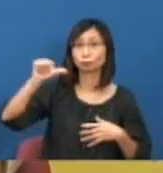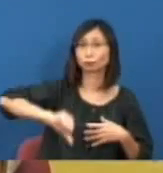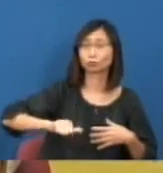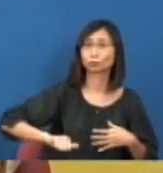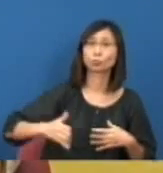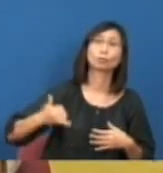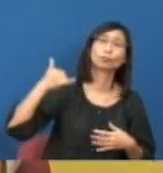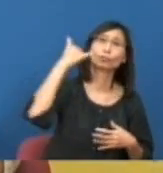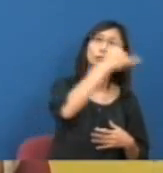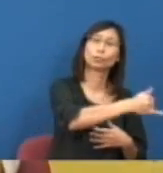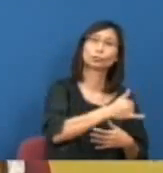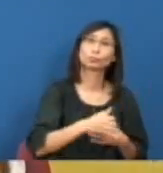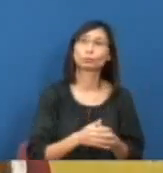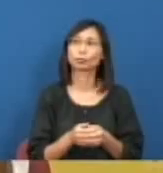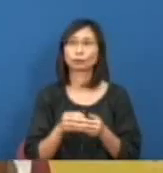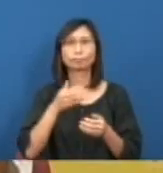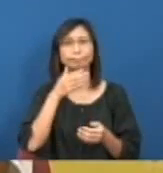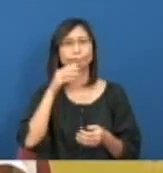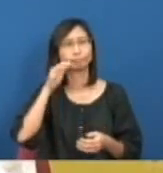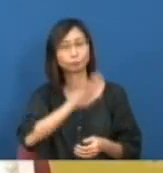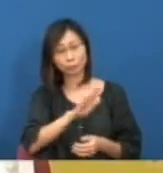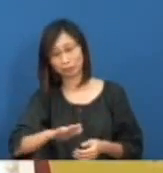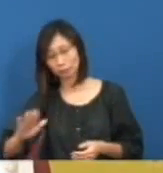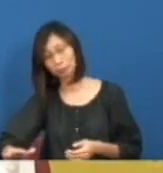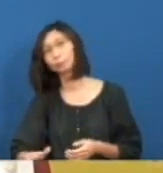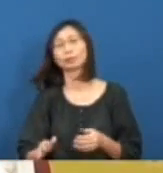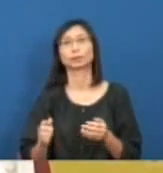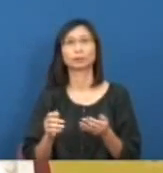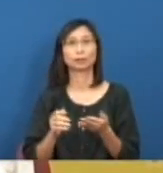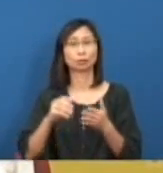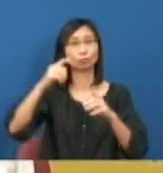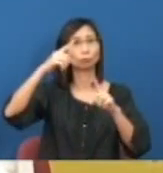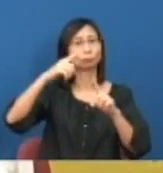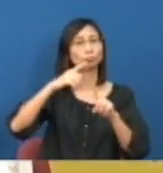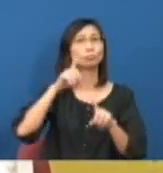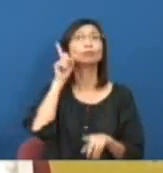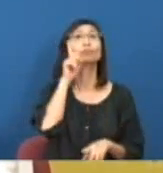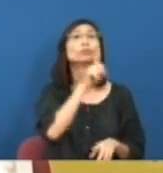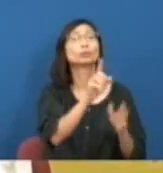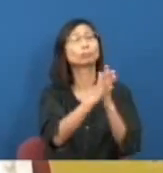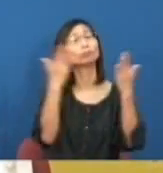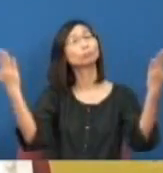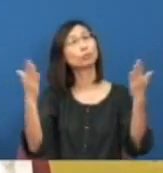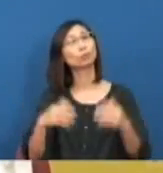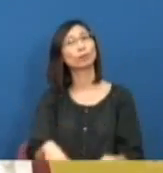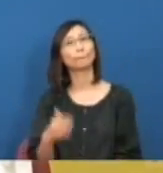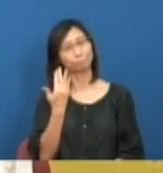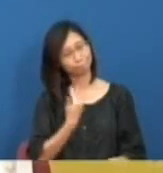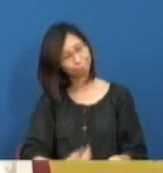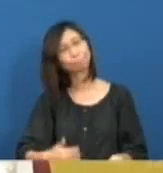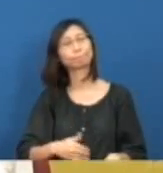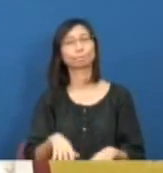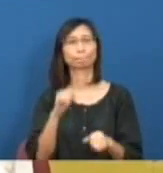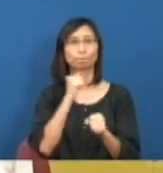童咩？我唔記得兒童乜鬼用日報定係兒童周報嗰度做編輯，即係義務啊！佢都寫作都好勤